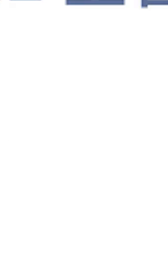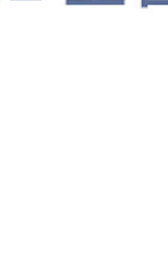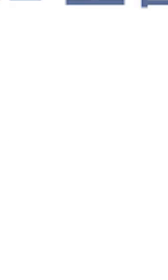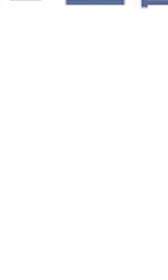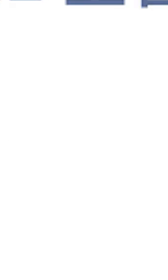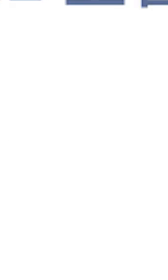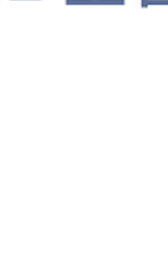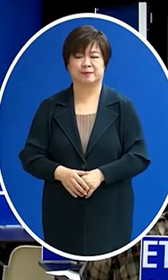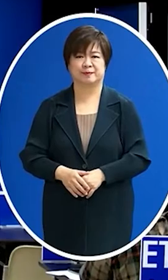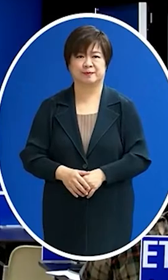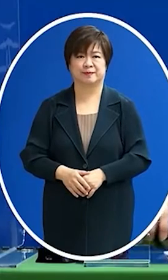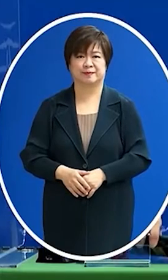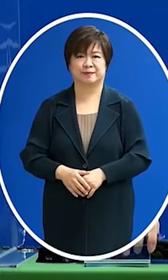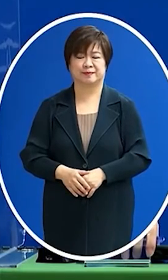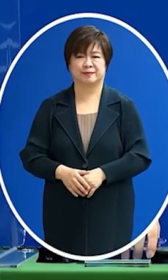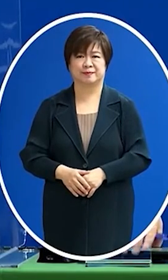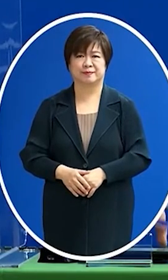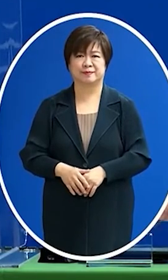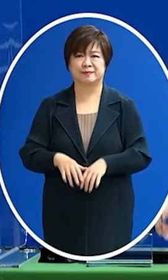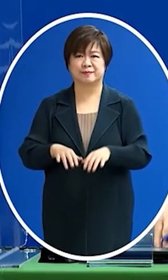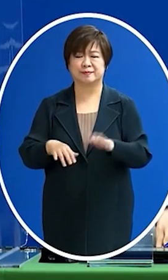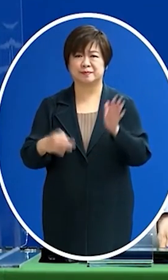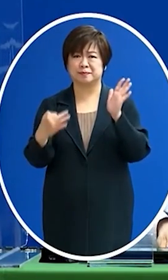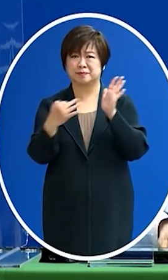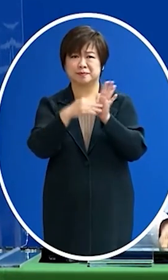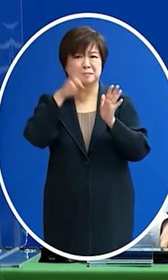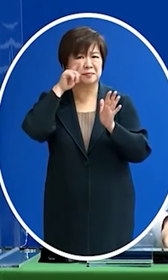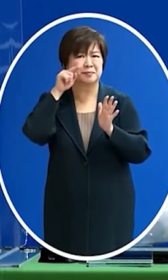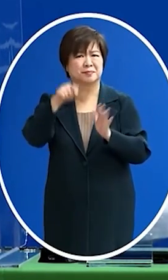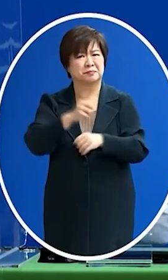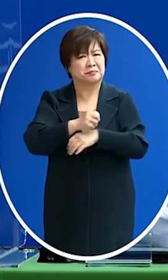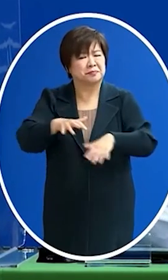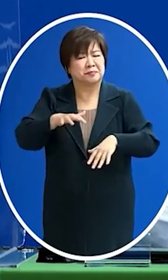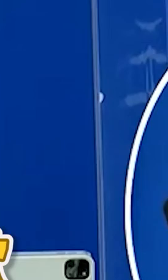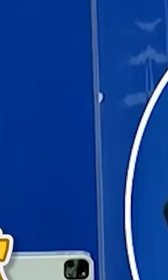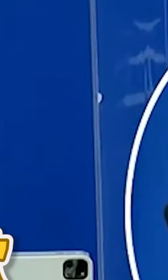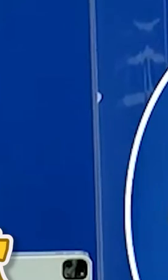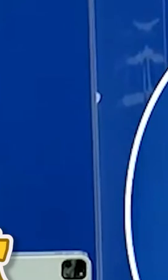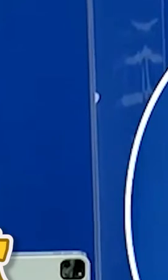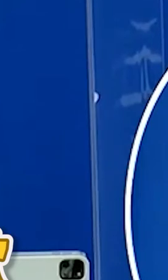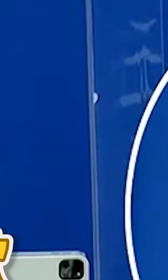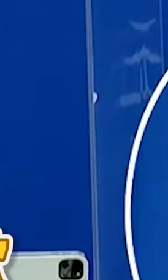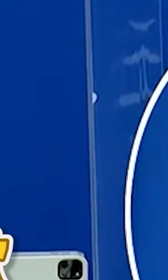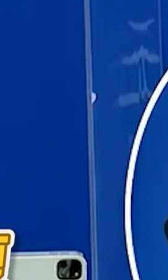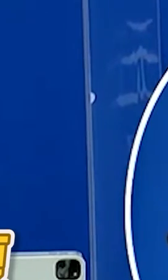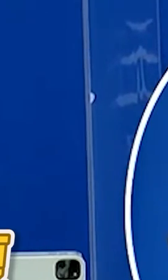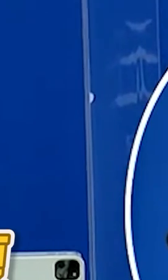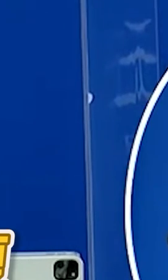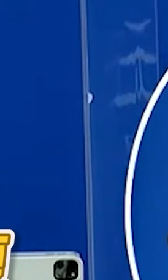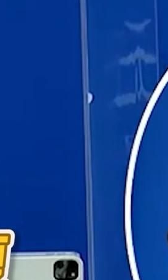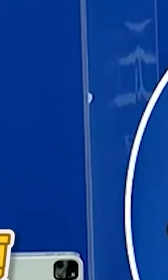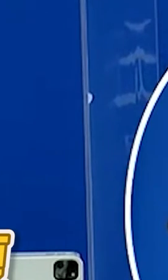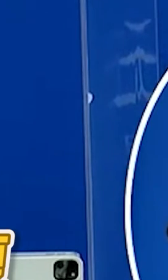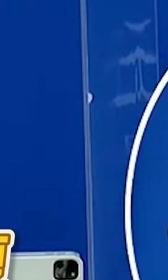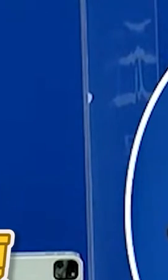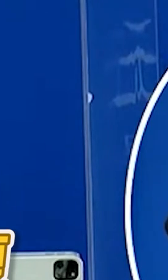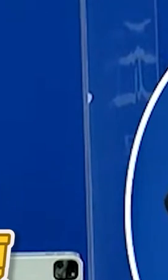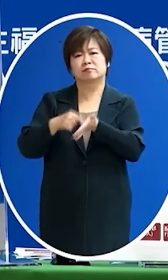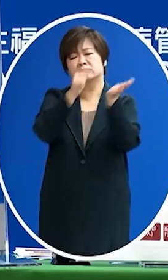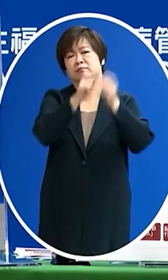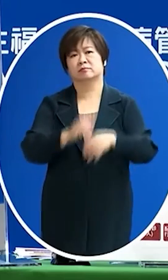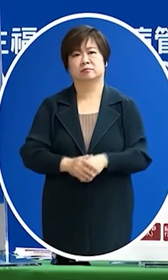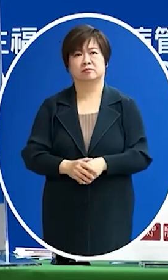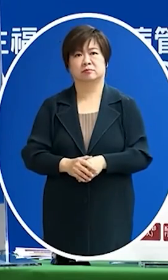先打对才有诚意呢。 打错名字应该是看起来应该是无心之过了。那本人接受其道歉，也祝他早日康